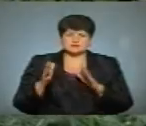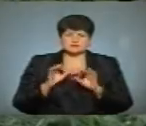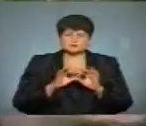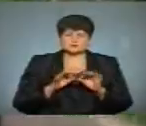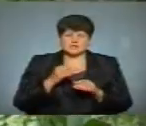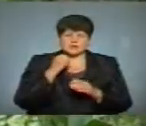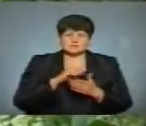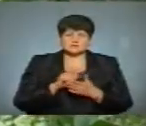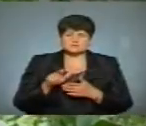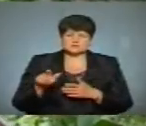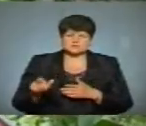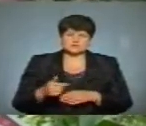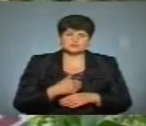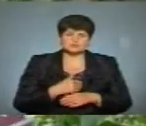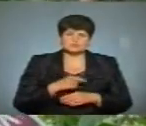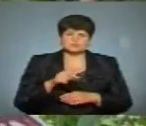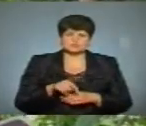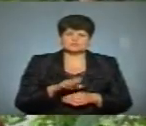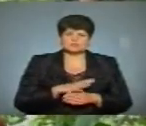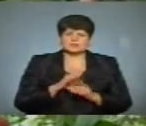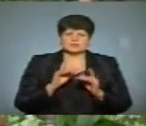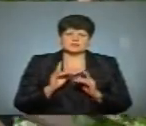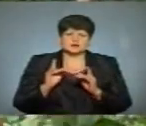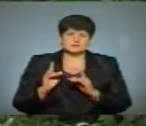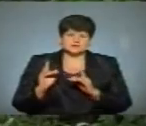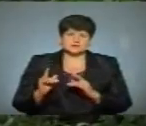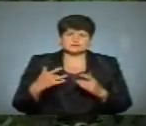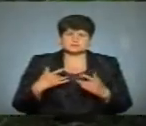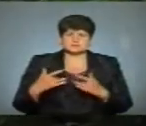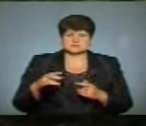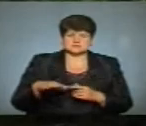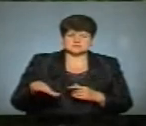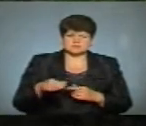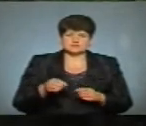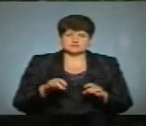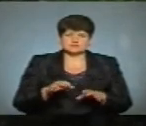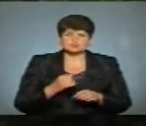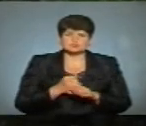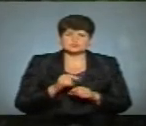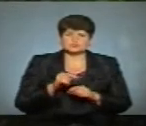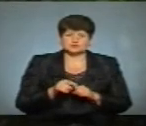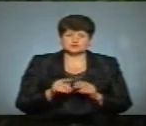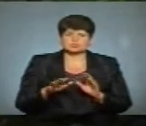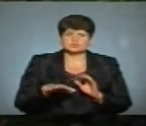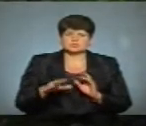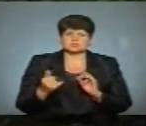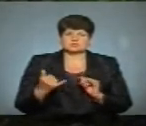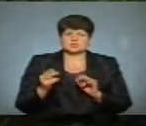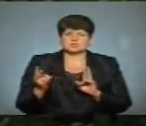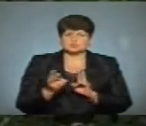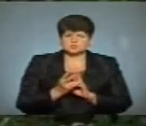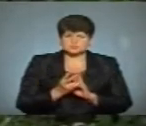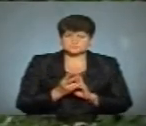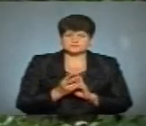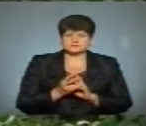Павло Коваль. Каже, хотів би, щоб тут були лавочки і сцена. Ми вирішили тут зробити площадку для зустрічі. Тут,